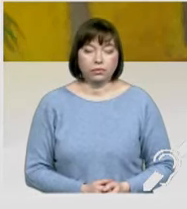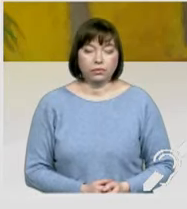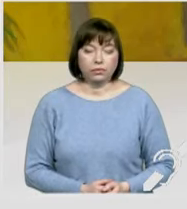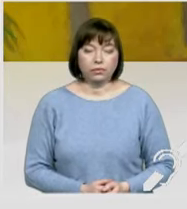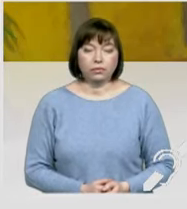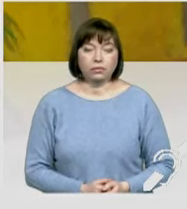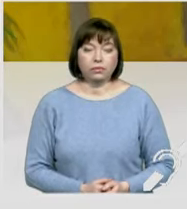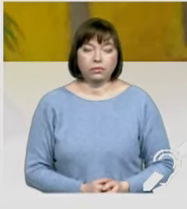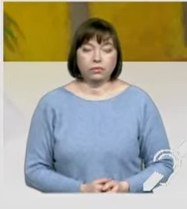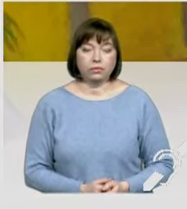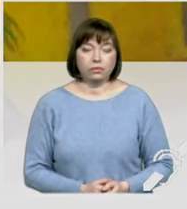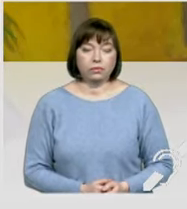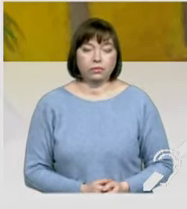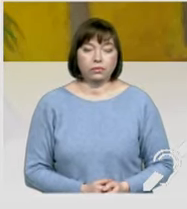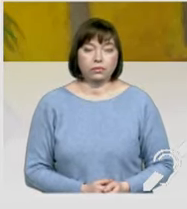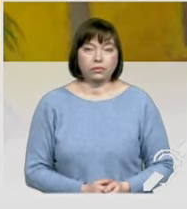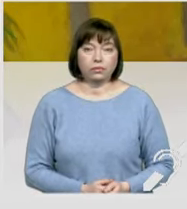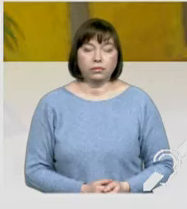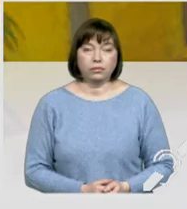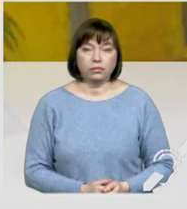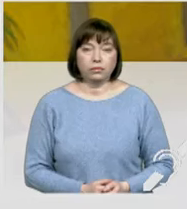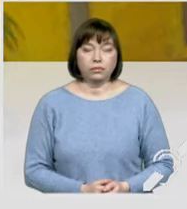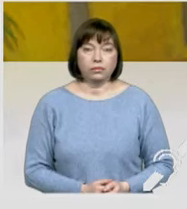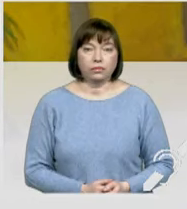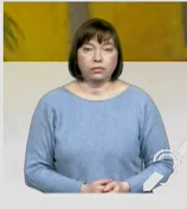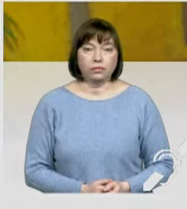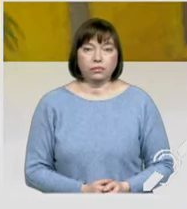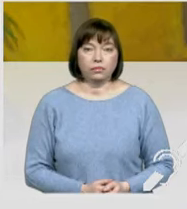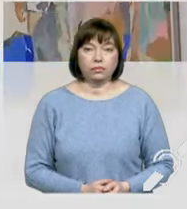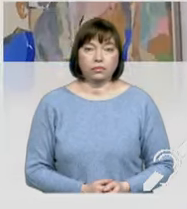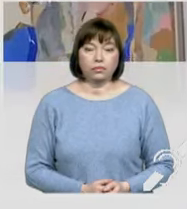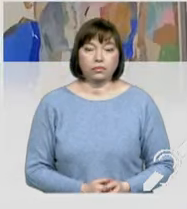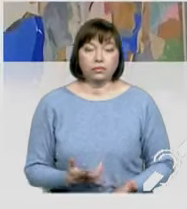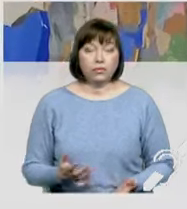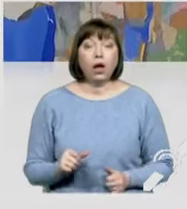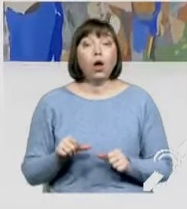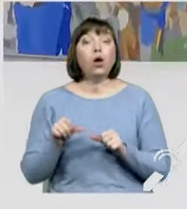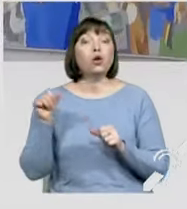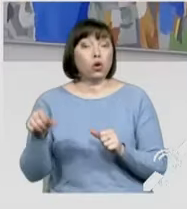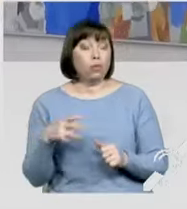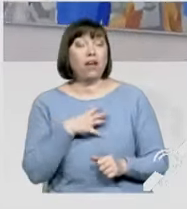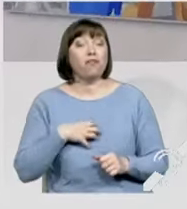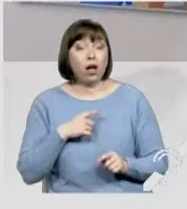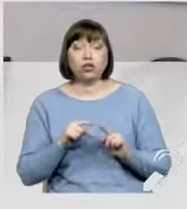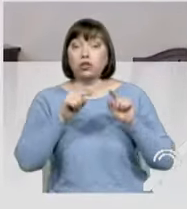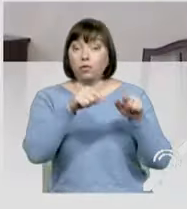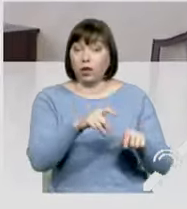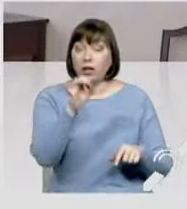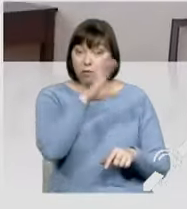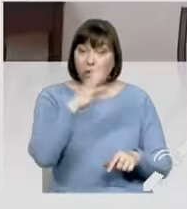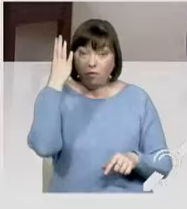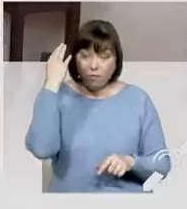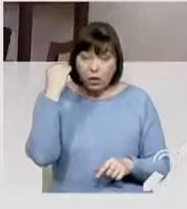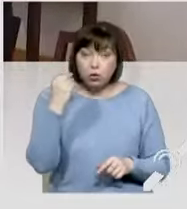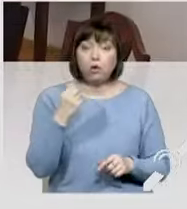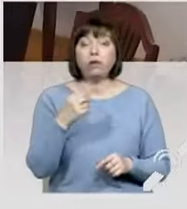situation now. So it's a continuous work for politicians. Pe lângă importanța integrării Republicii Moldova în